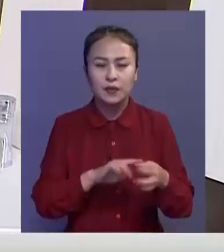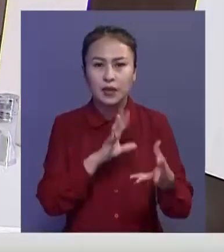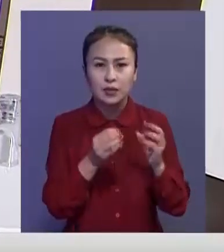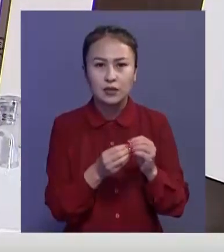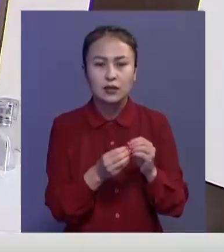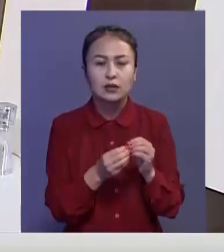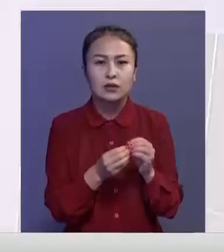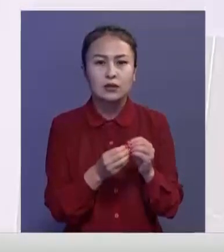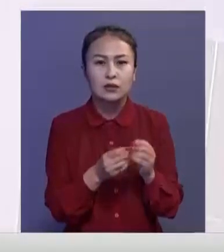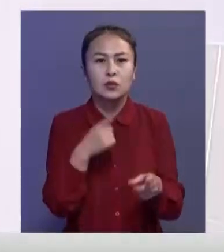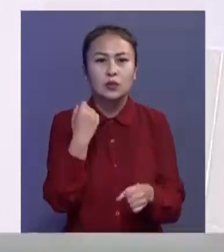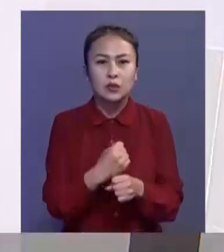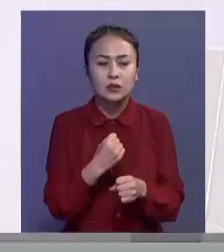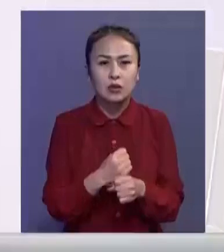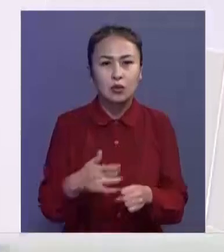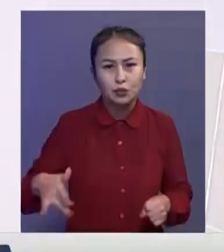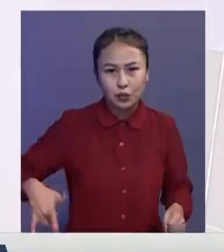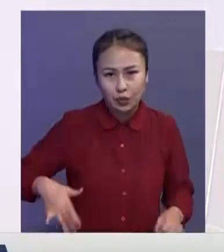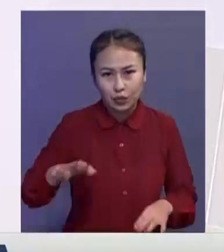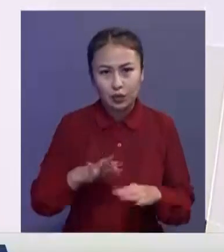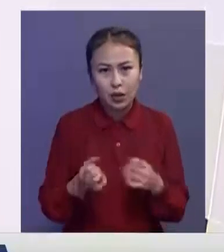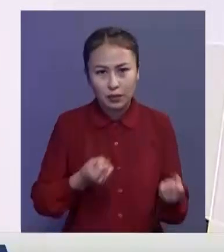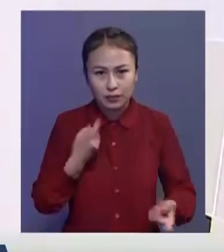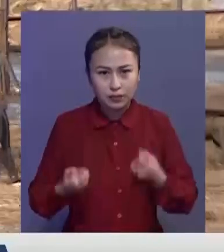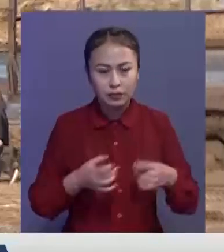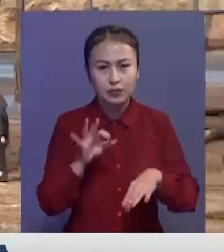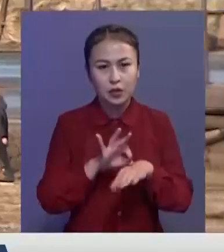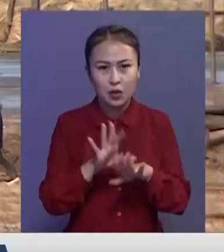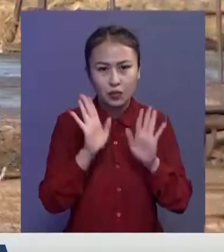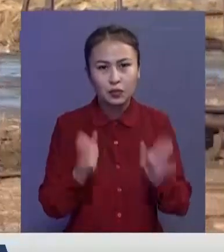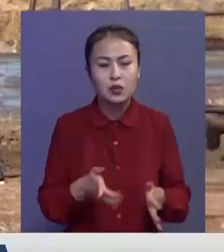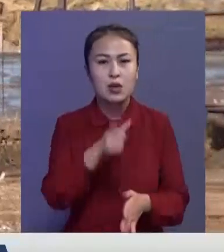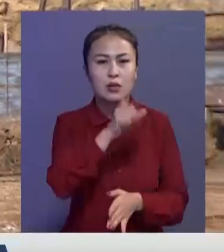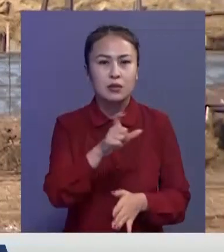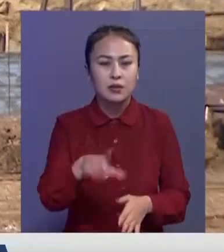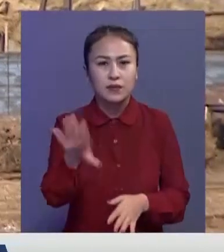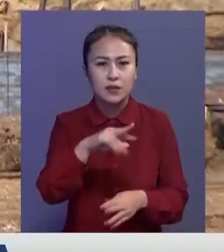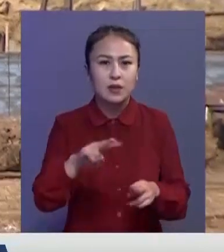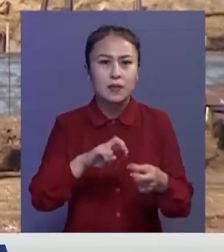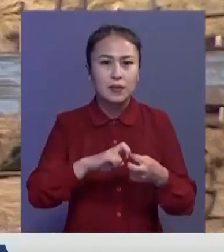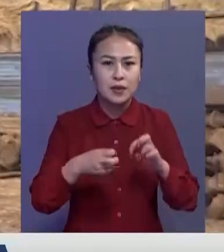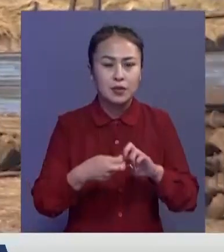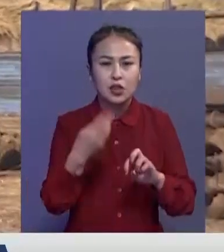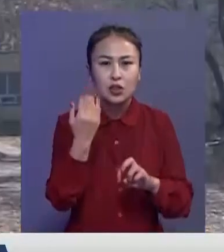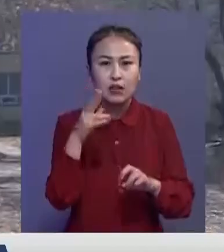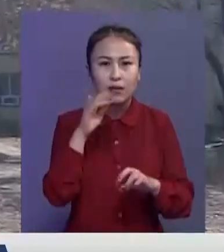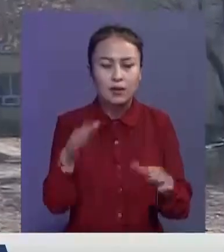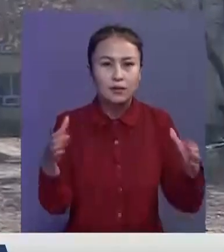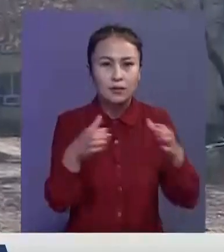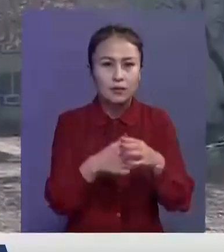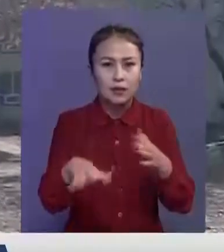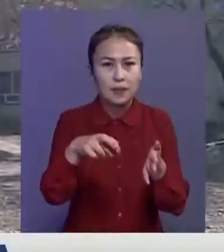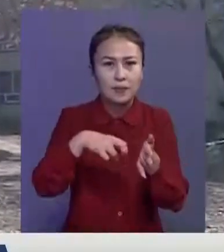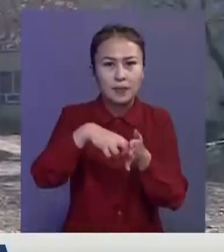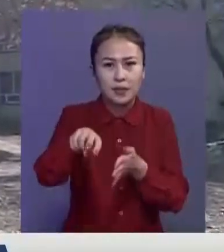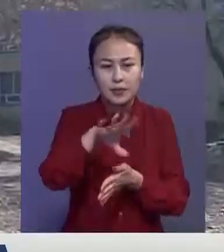ішеміз енді ашып болса да. Бүйрек ауырмағанда не істейді енді, ауырады ғой. Жұрттың жанына батқан соң шалқарлықтар мәжіліске хат